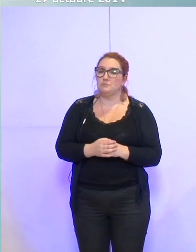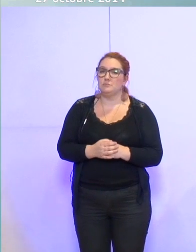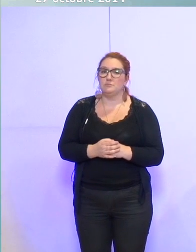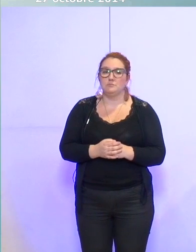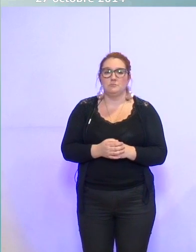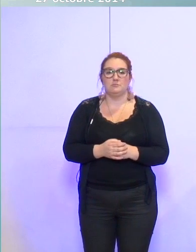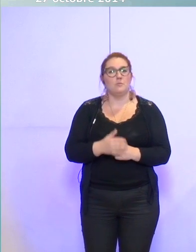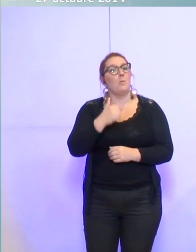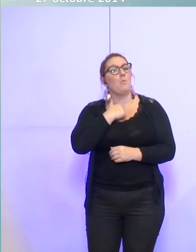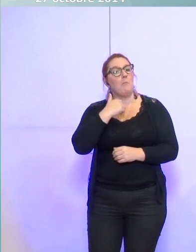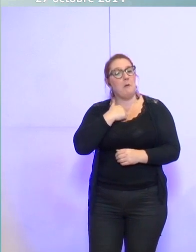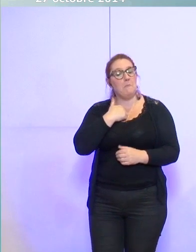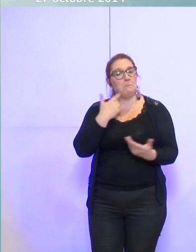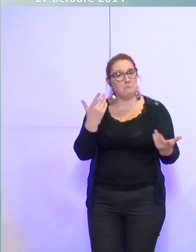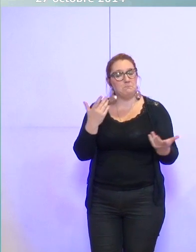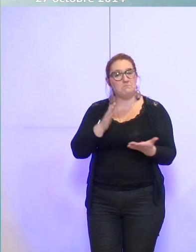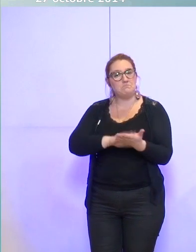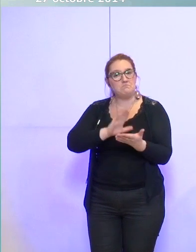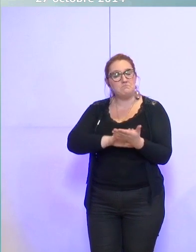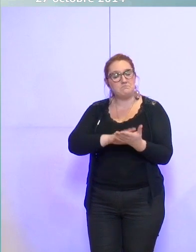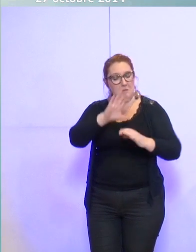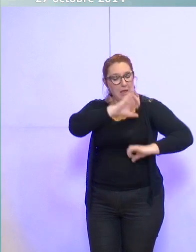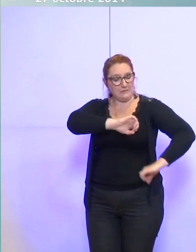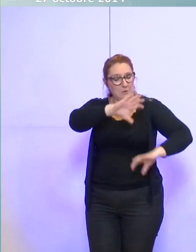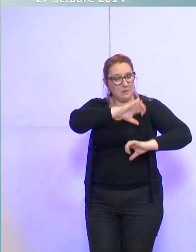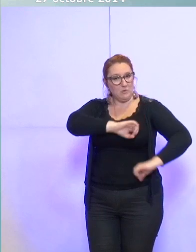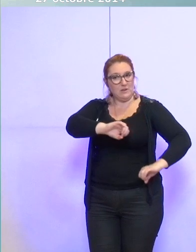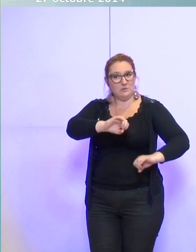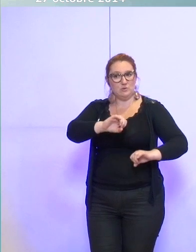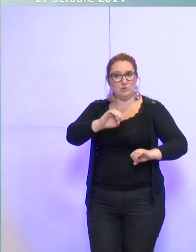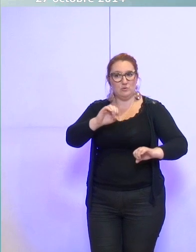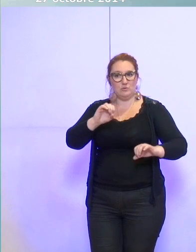À mon tour, je me félicite de voir cette expérimentation portée par